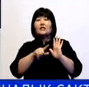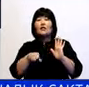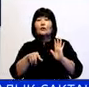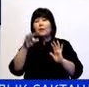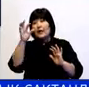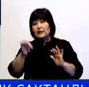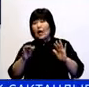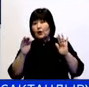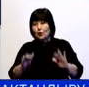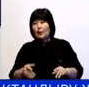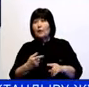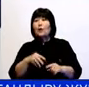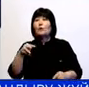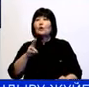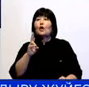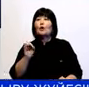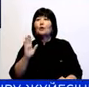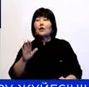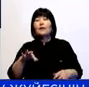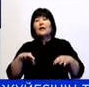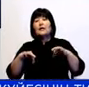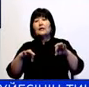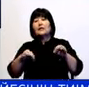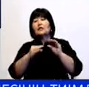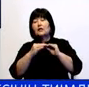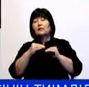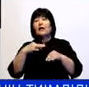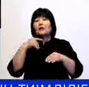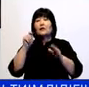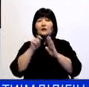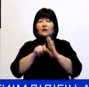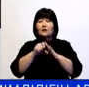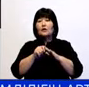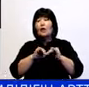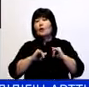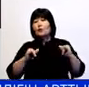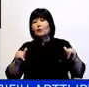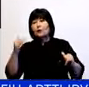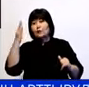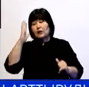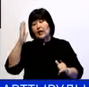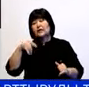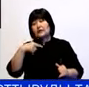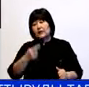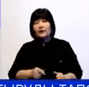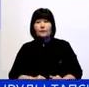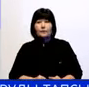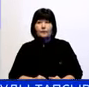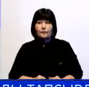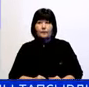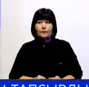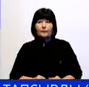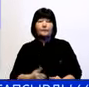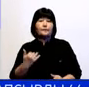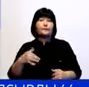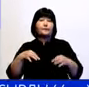төмен. Сондықтан Мұхтар Қожабаев жылжымалы кешенді көбейту жоспарланып жатқанын жеткізді. Екен патрульді 10